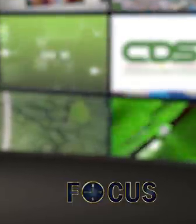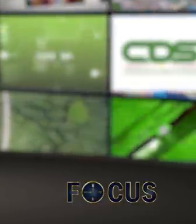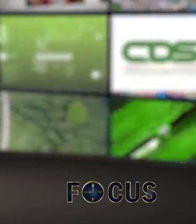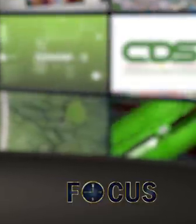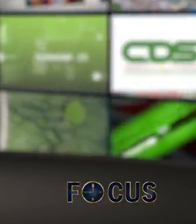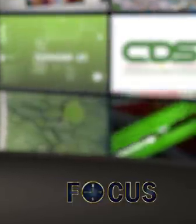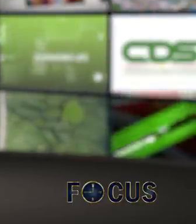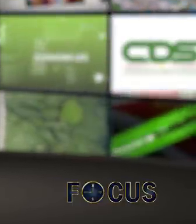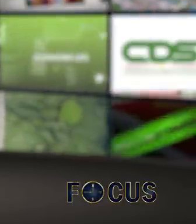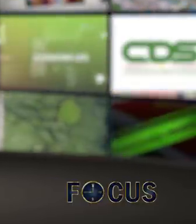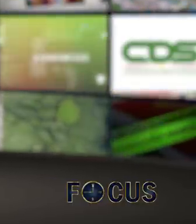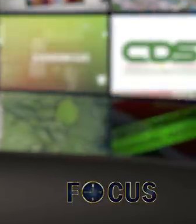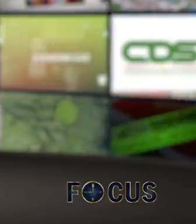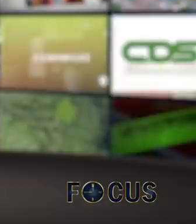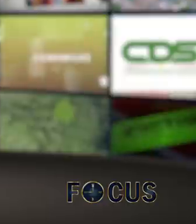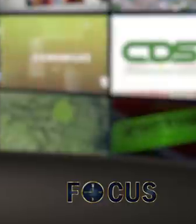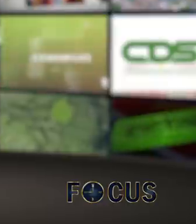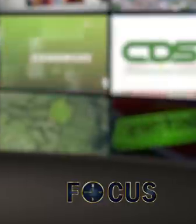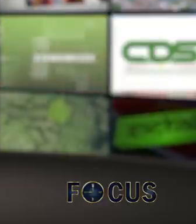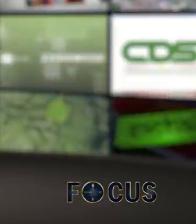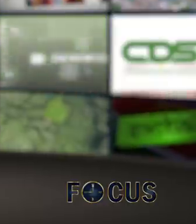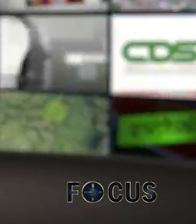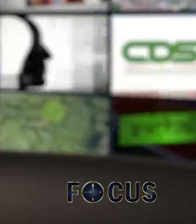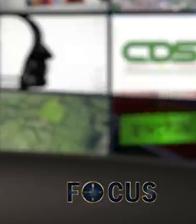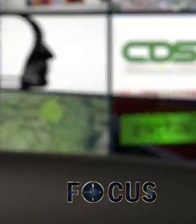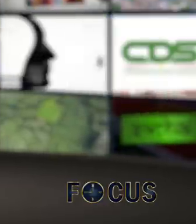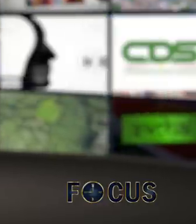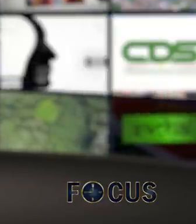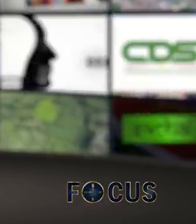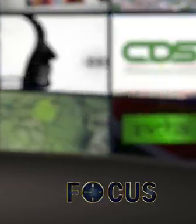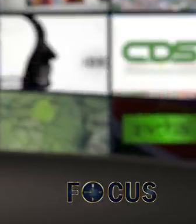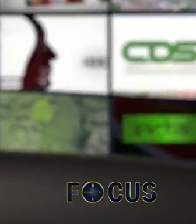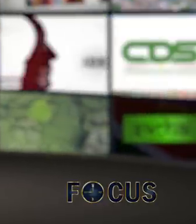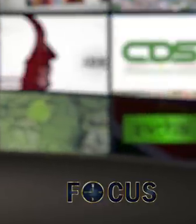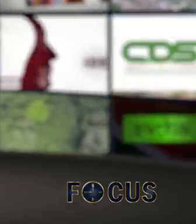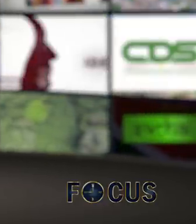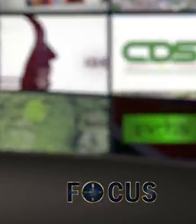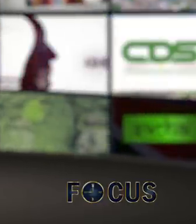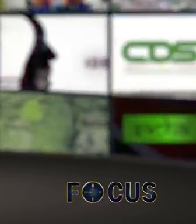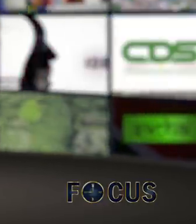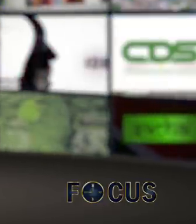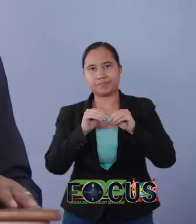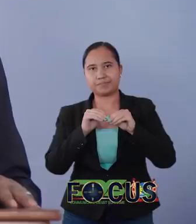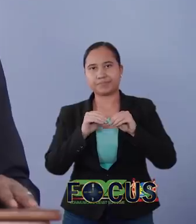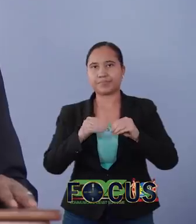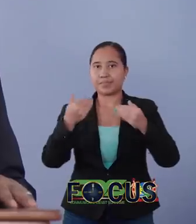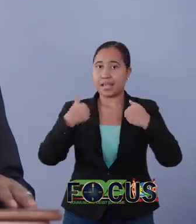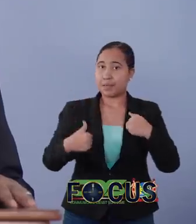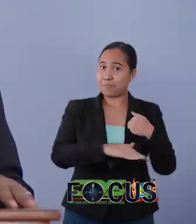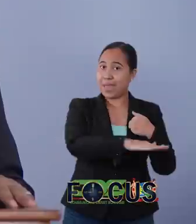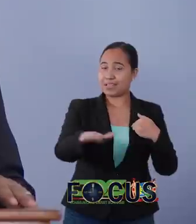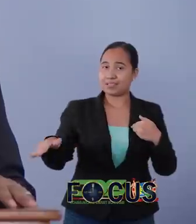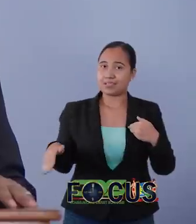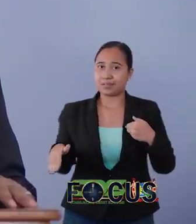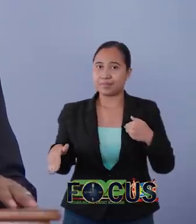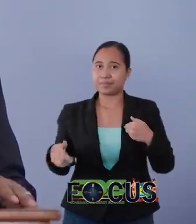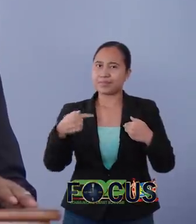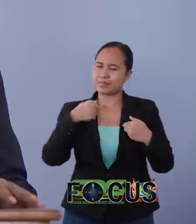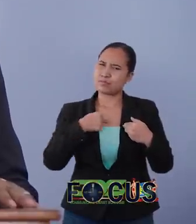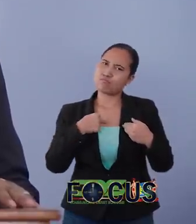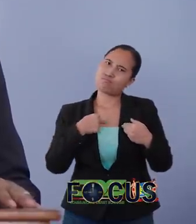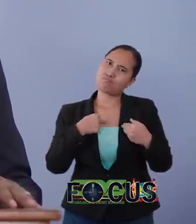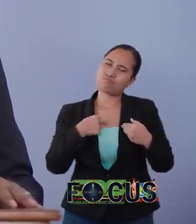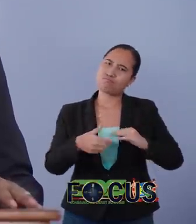Nederland. Vaststaat dat de eerder genomen maatregelen van de regering van kracht blijven. Landgenoten.